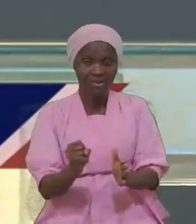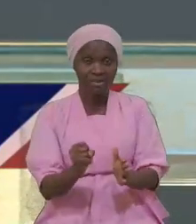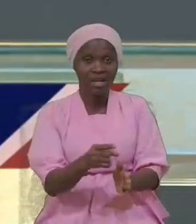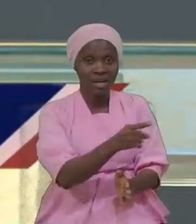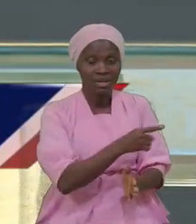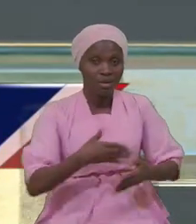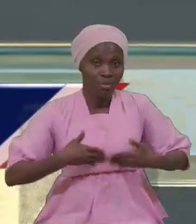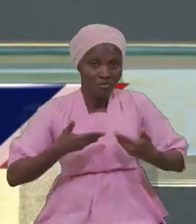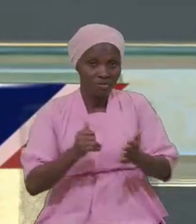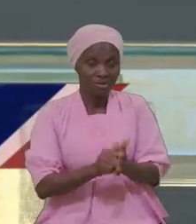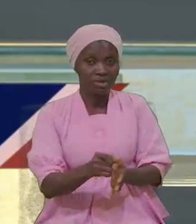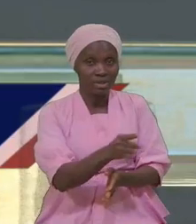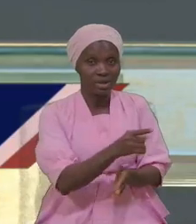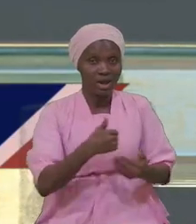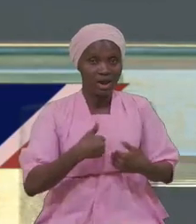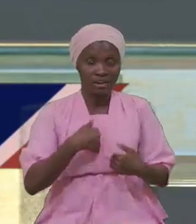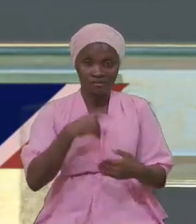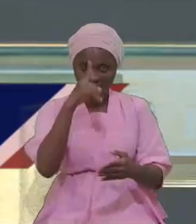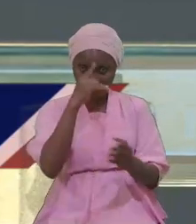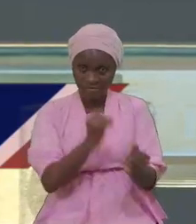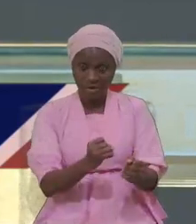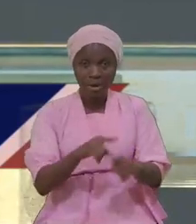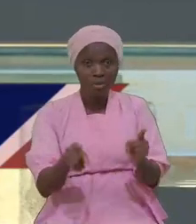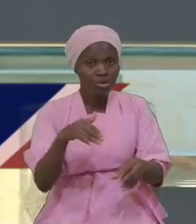Il professe avoir la foi.